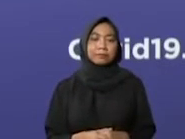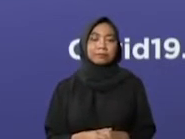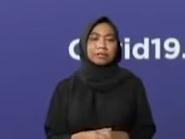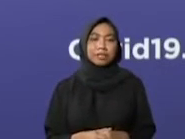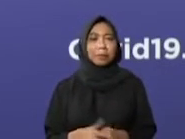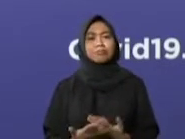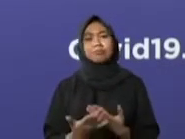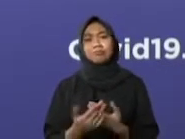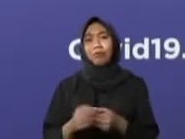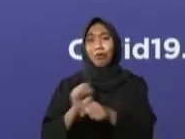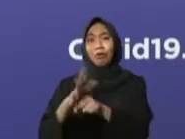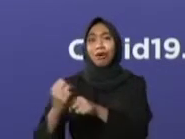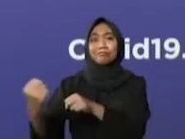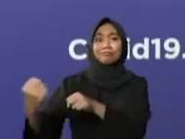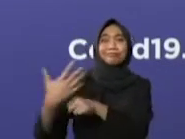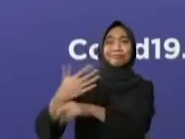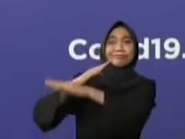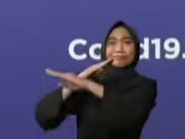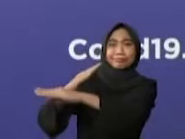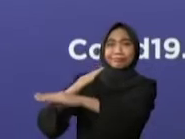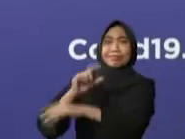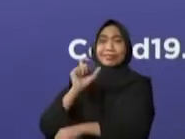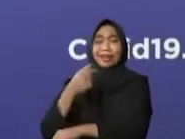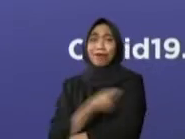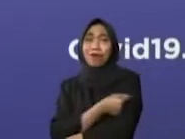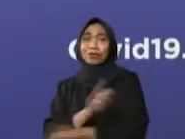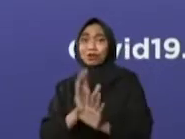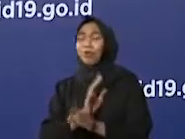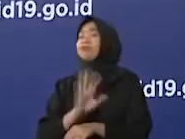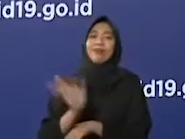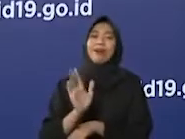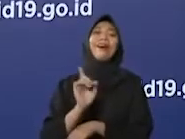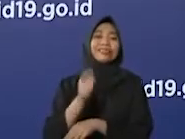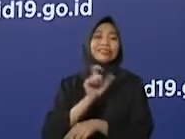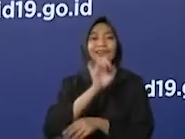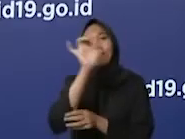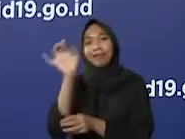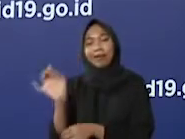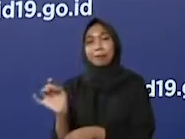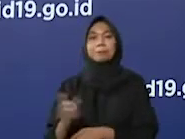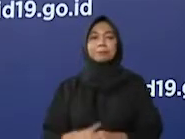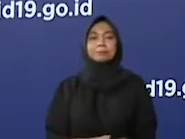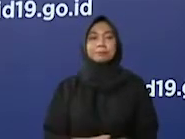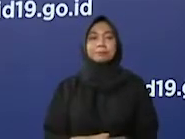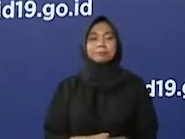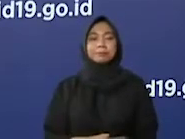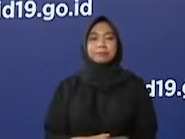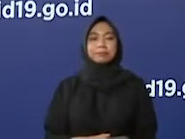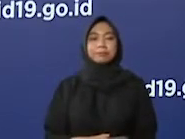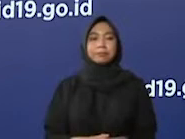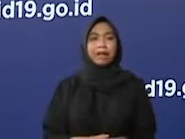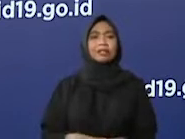satu-satunya cara agar kita tidak terinfeksi oleh Taufik 19 beberapa